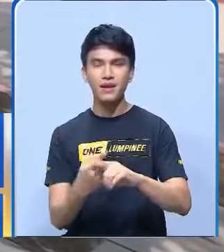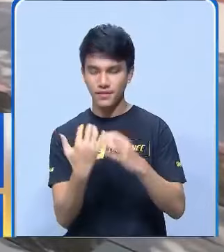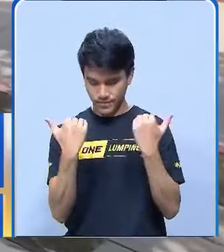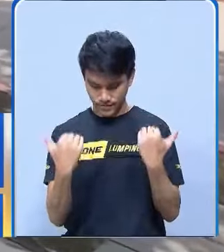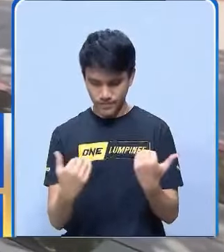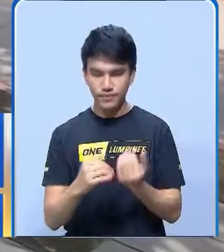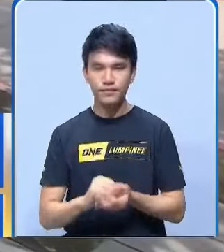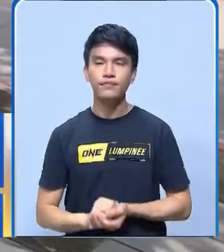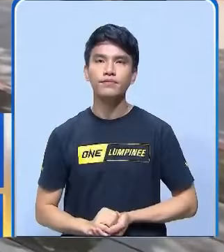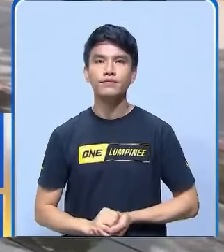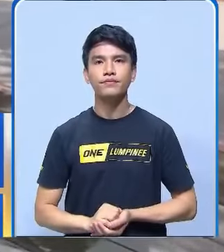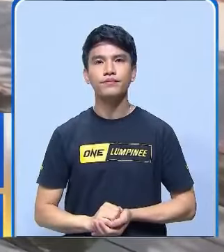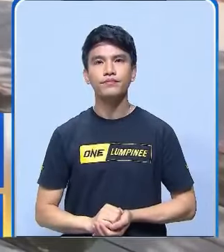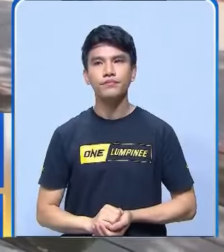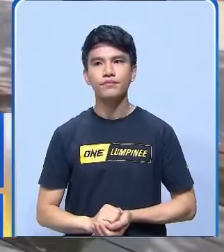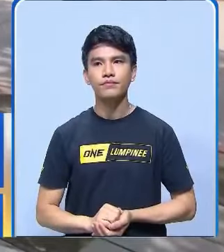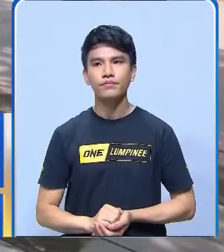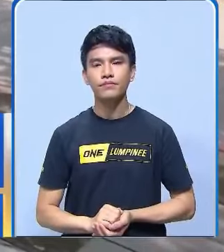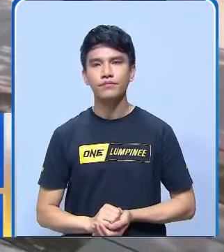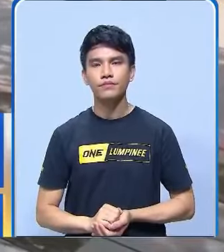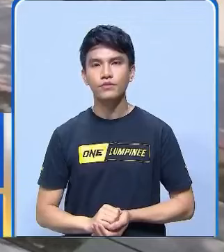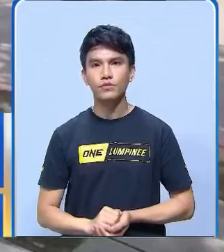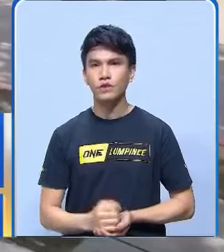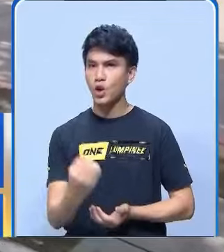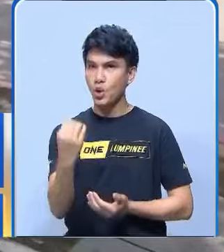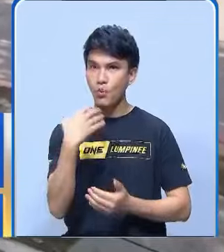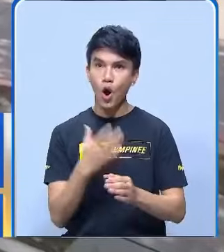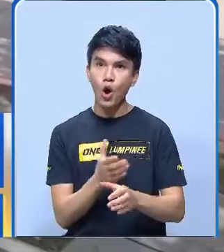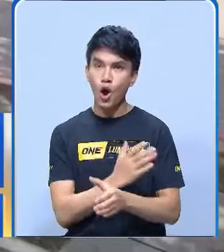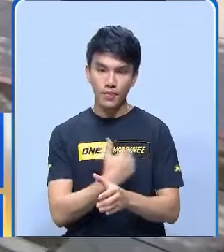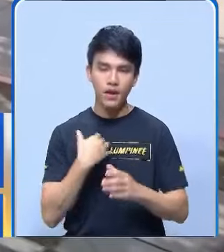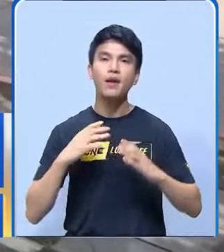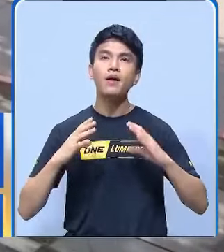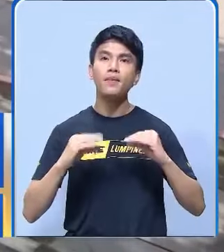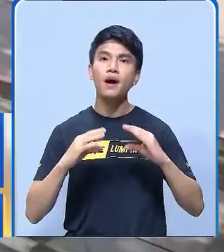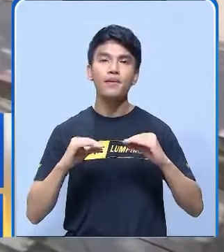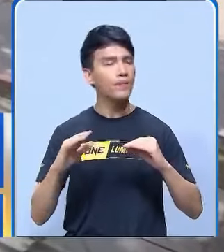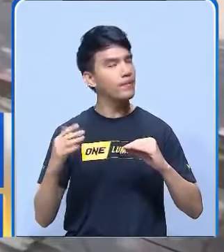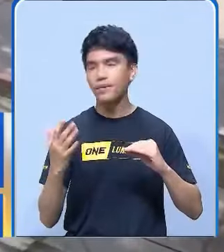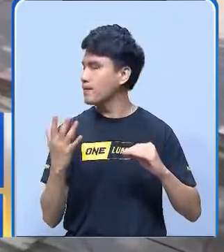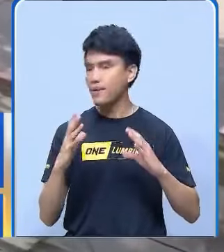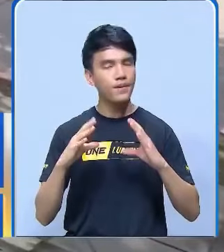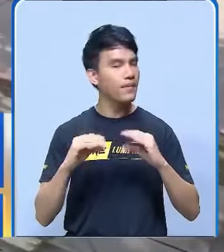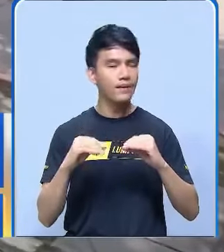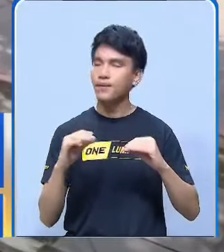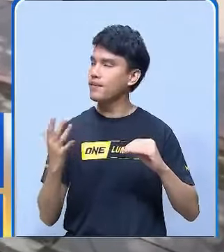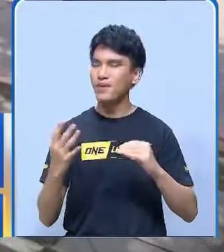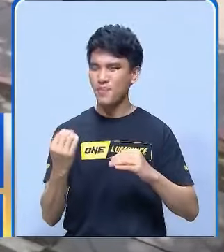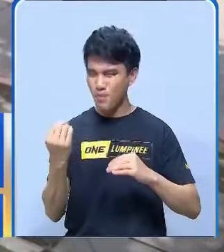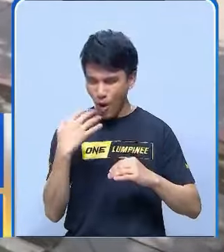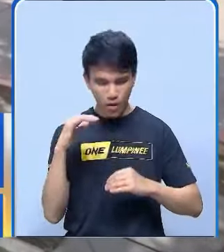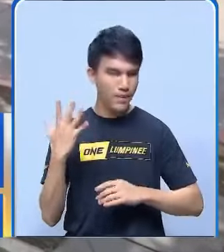ค่ะแล้วเขาได้มีการบอกล่วงหน้าประชุมประชุมกันยังไงไม่มีค่ะไม่มีบอกประชุมไม่มีอะไรเลยค่ะ